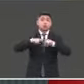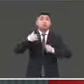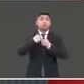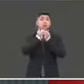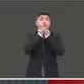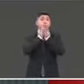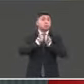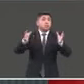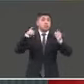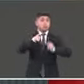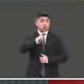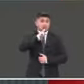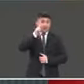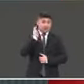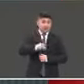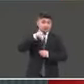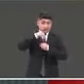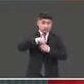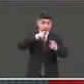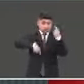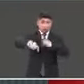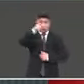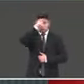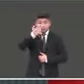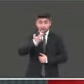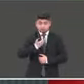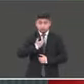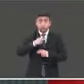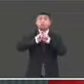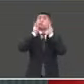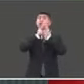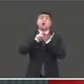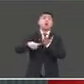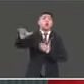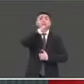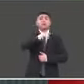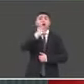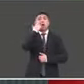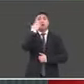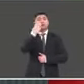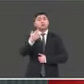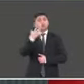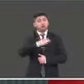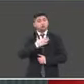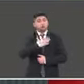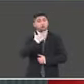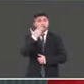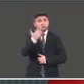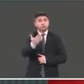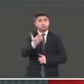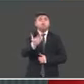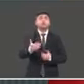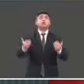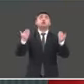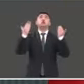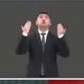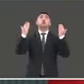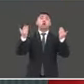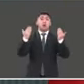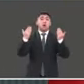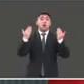duyduğumuz bu kararı mızın ülkemize ve dünyaya hayırlı olmasını diliyorum İnşallah